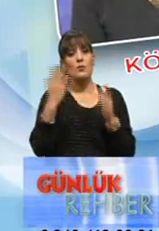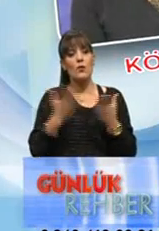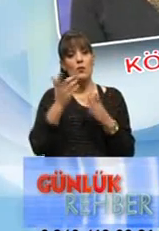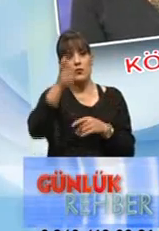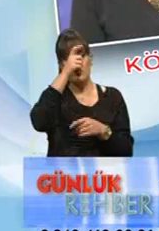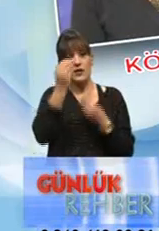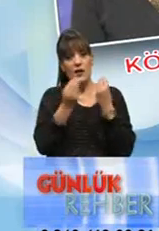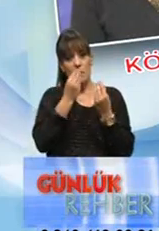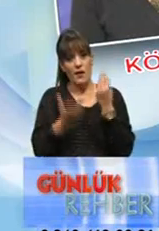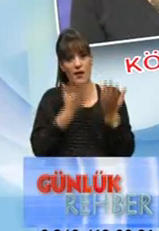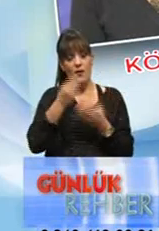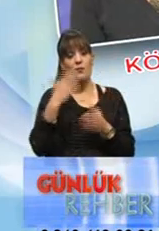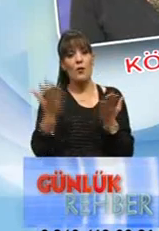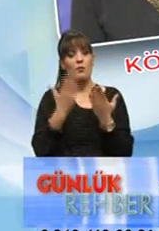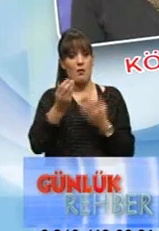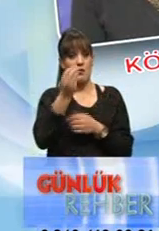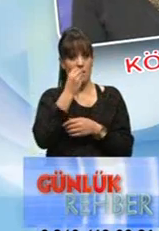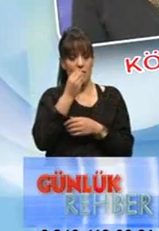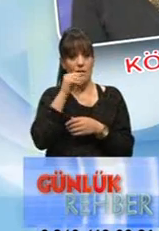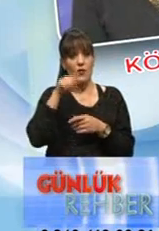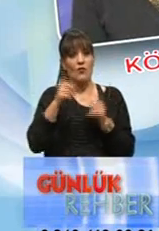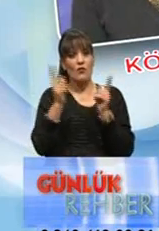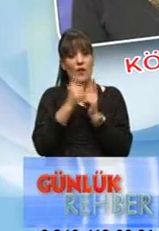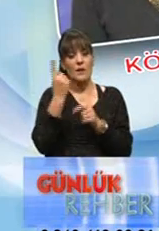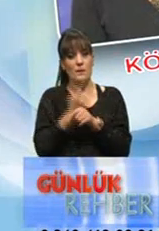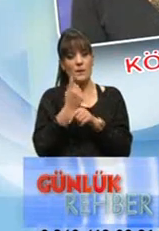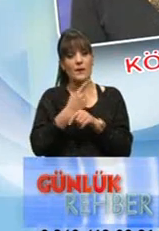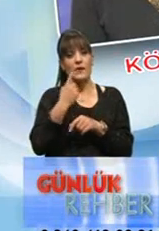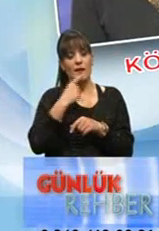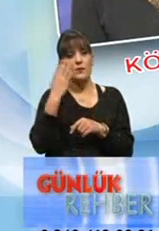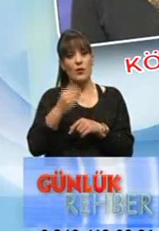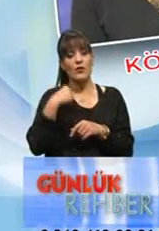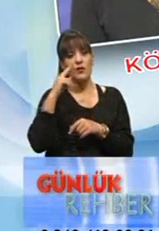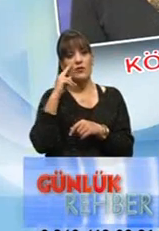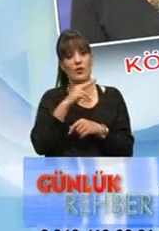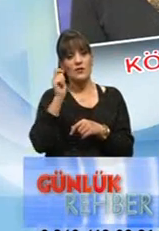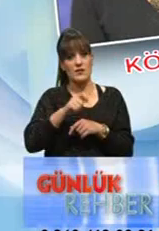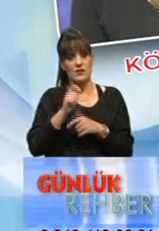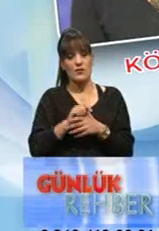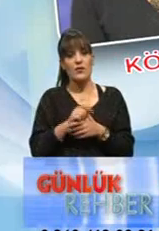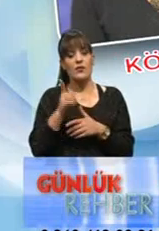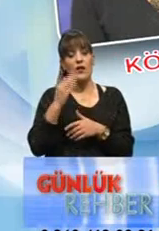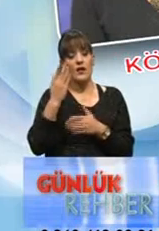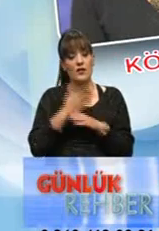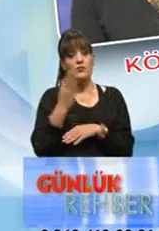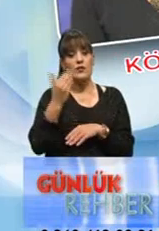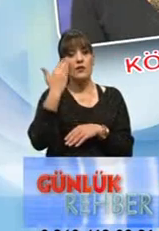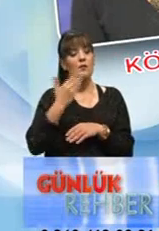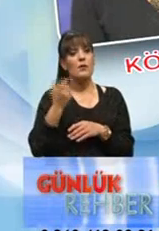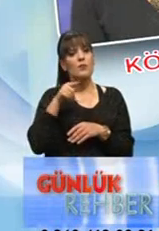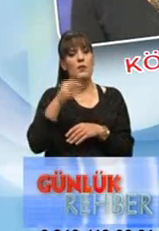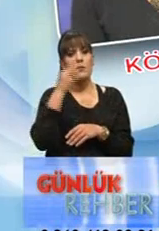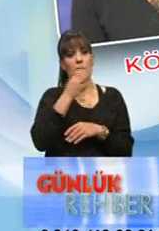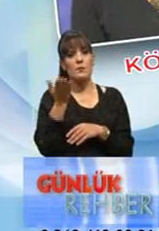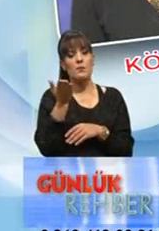yemeği pişiyor, bol bol yeniyor. Oradan harika. Da ufak bir şekilde tadımlık da olsa gösteriyorlar. Harika, çok keyifli gerçekten. Peki buna